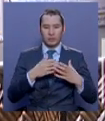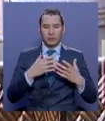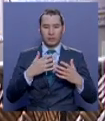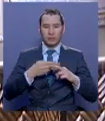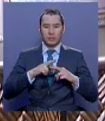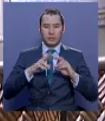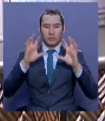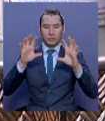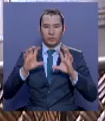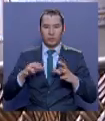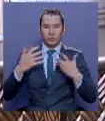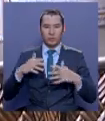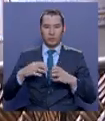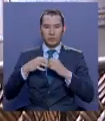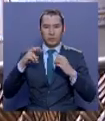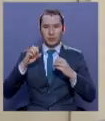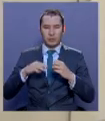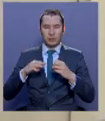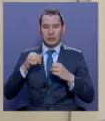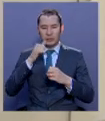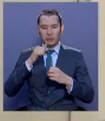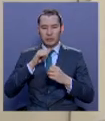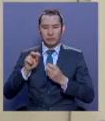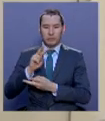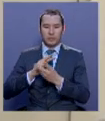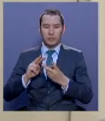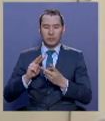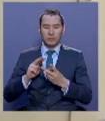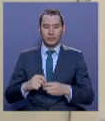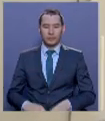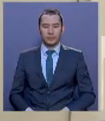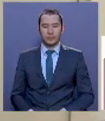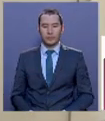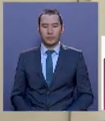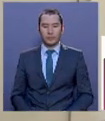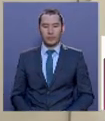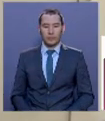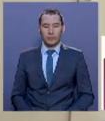jatkanına. İyiliktiñ ertegesi jok deydi. Ardagerlerdiñ